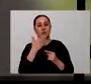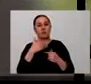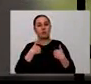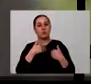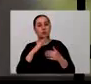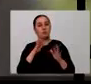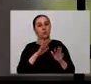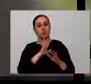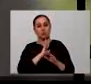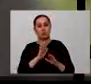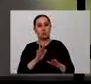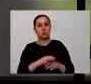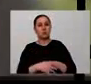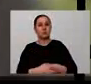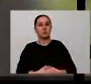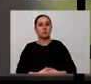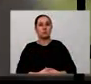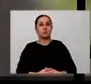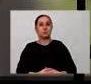foydadan xoli bo'lmaydi.